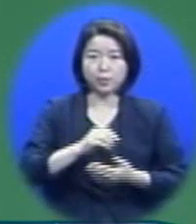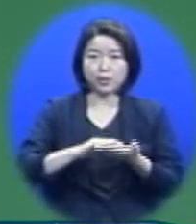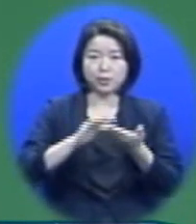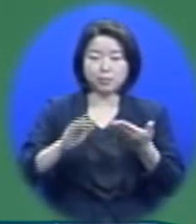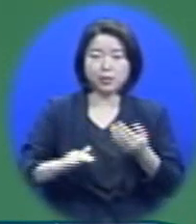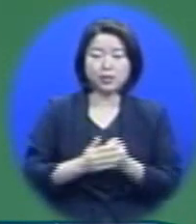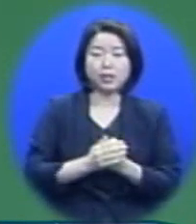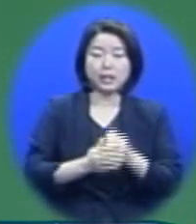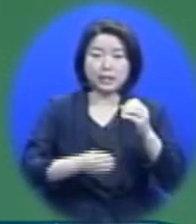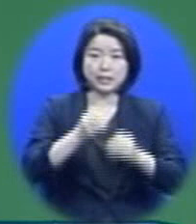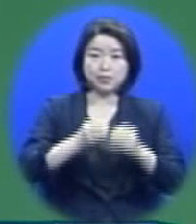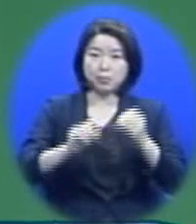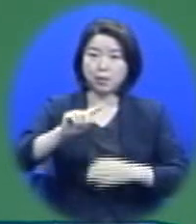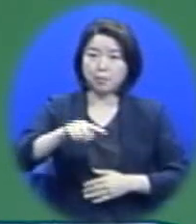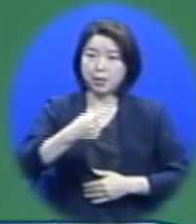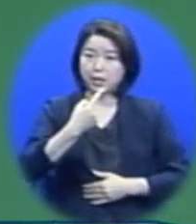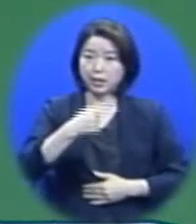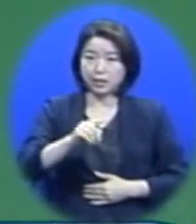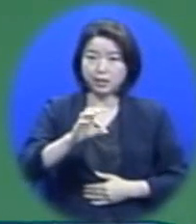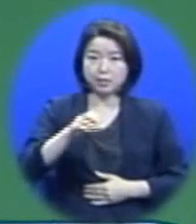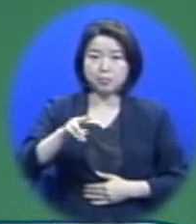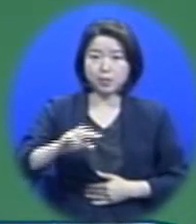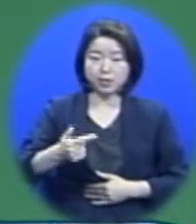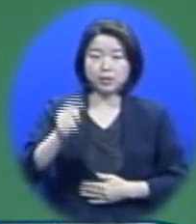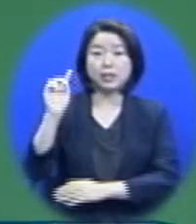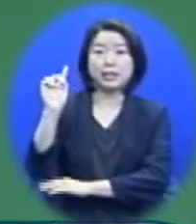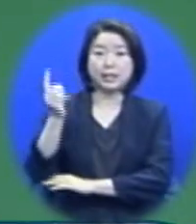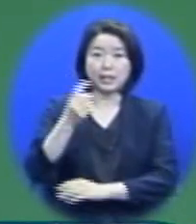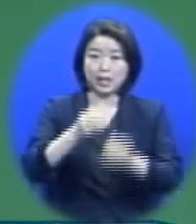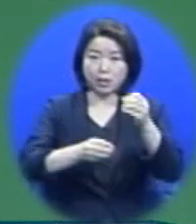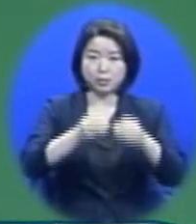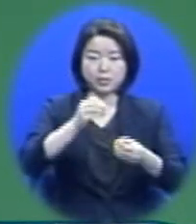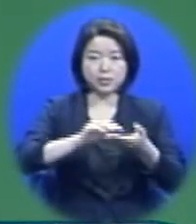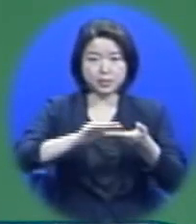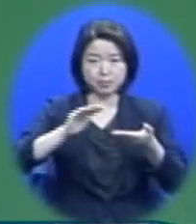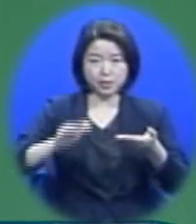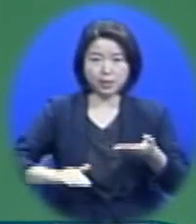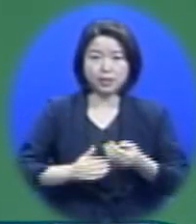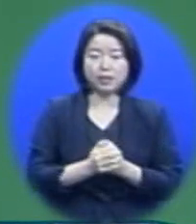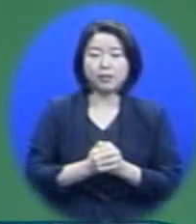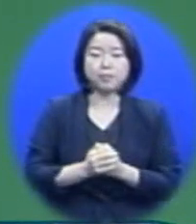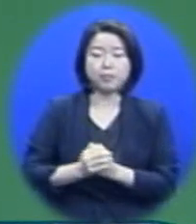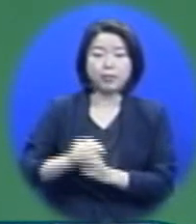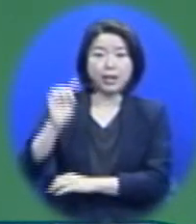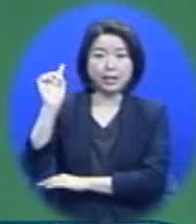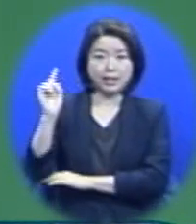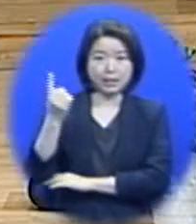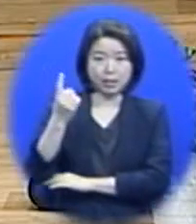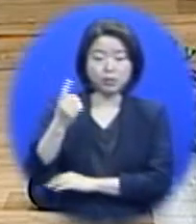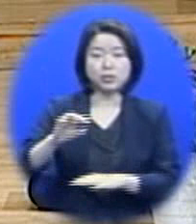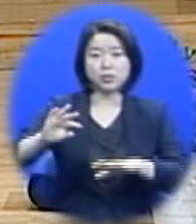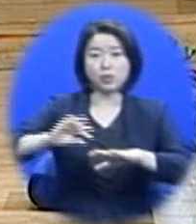시편 101편은 다윗의 시입니다. 다윗이 왕이 되었을 때